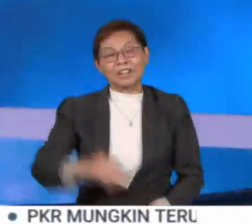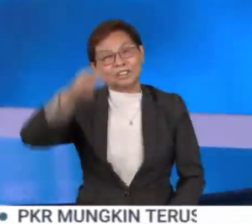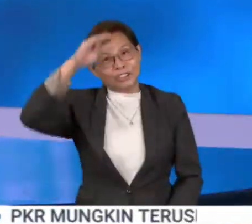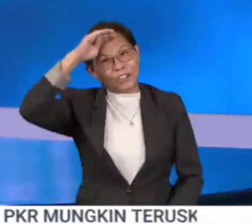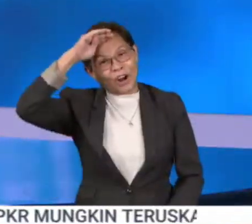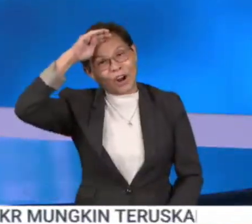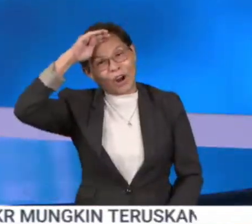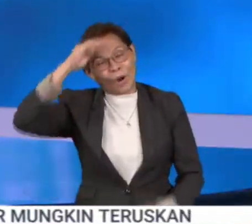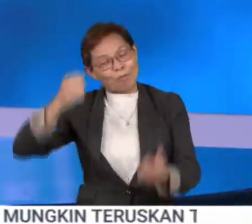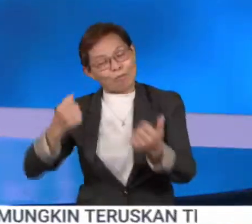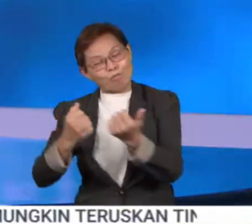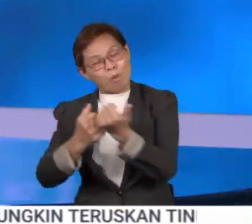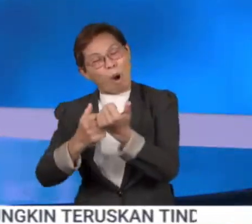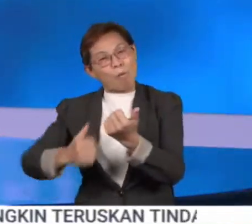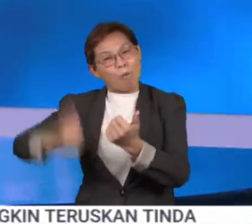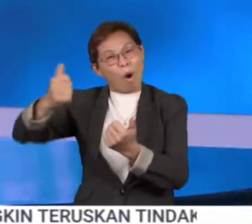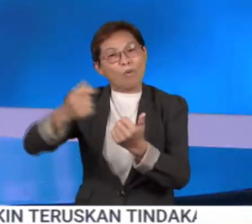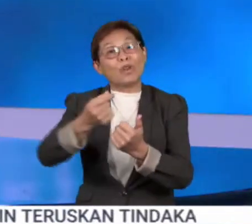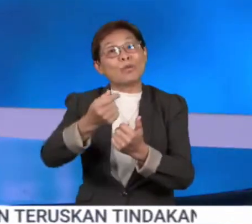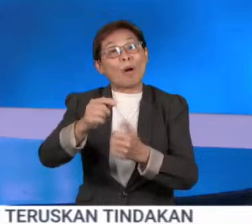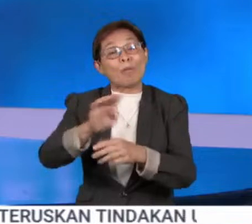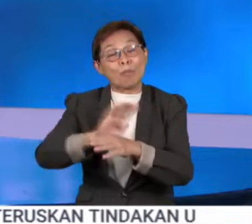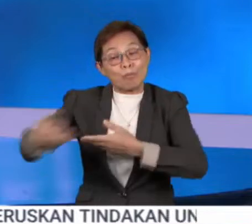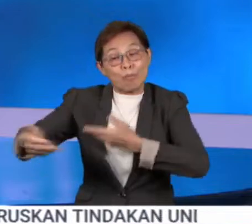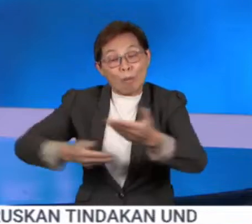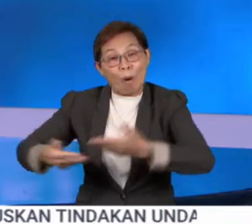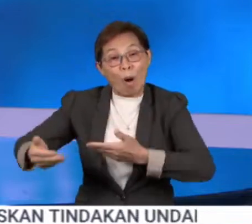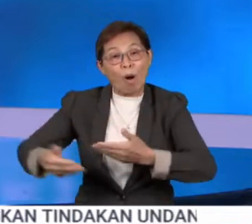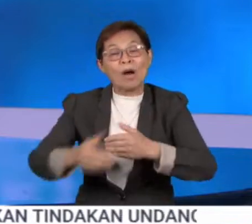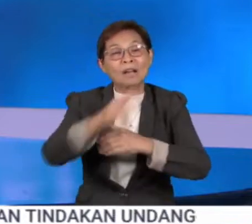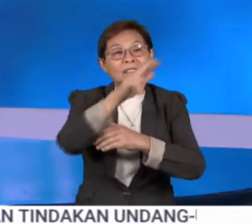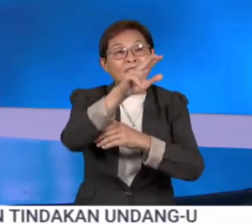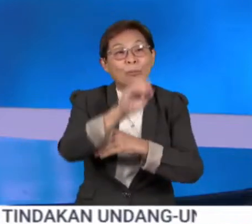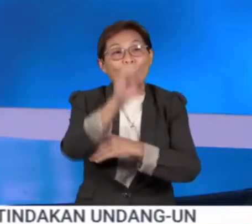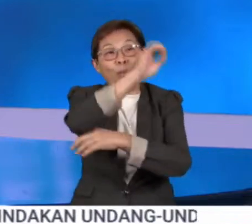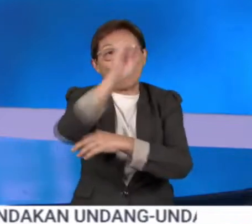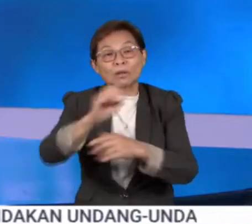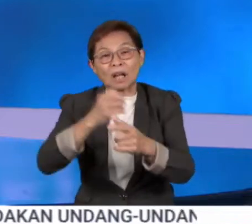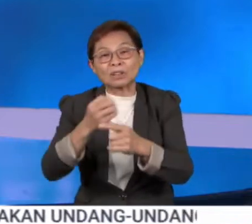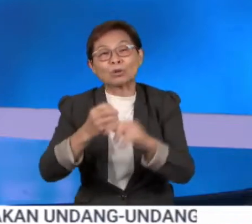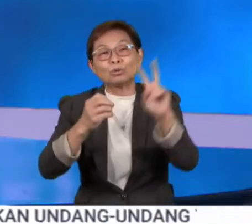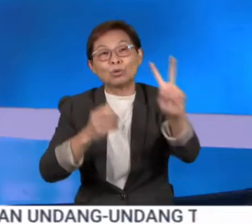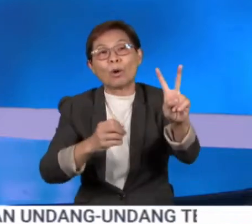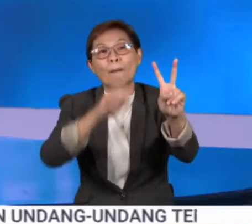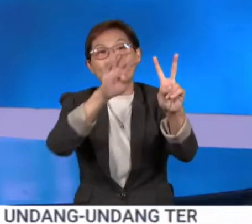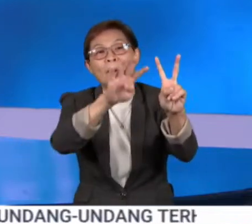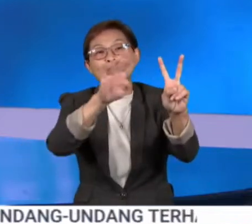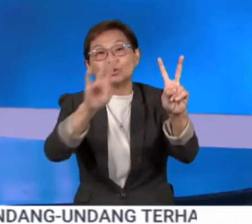Johor jadi penyumbang utama nilai perdagangan negara tahun ini iaitu 30% atau